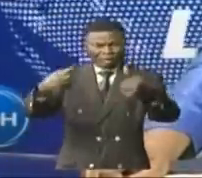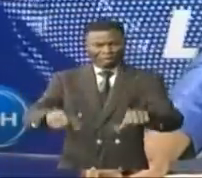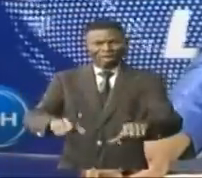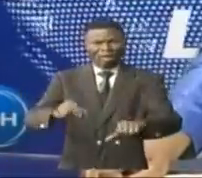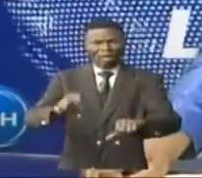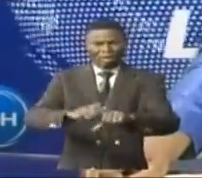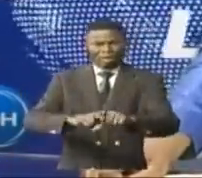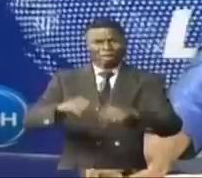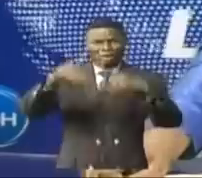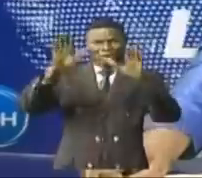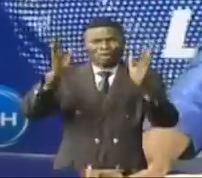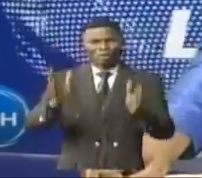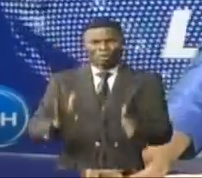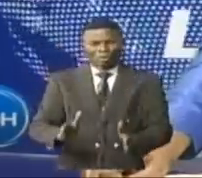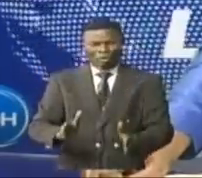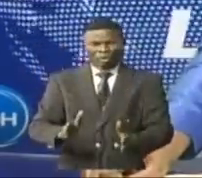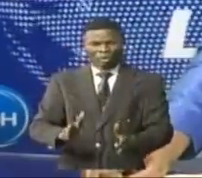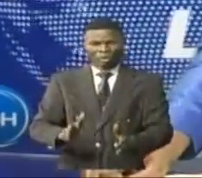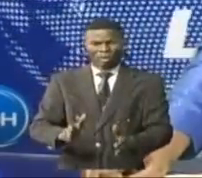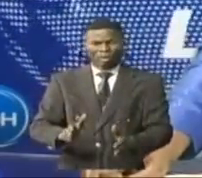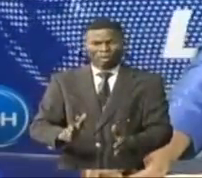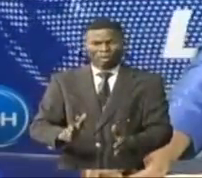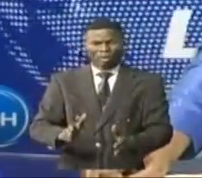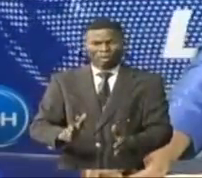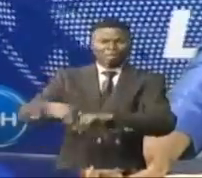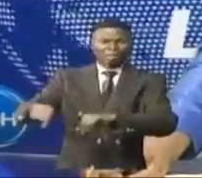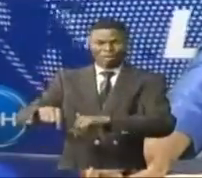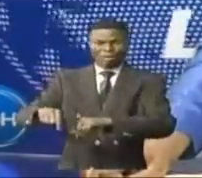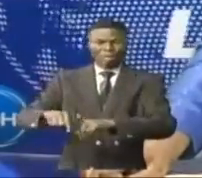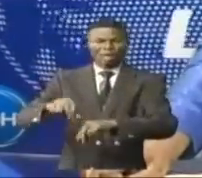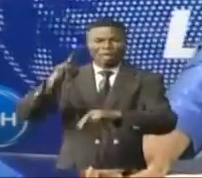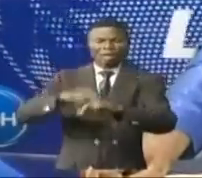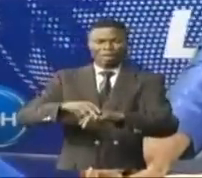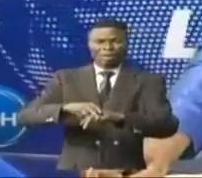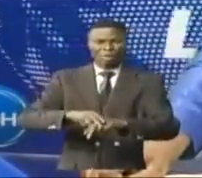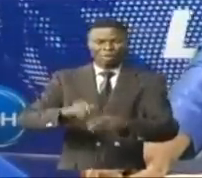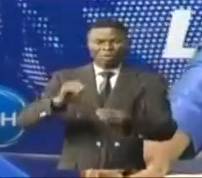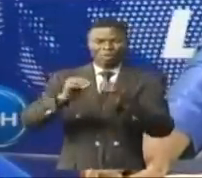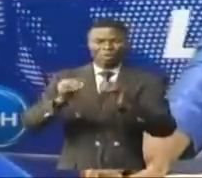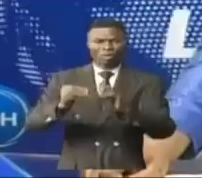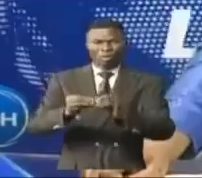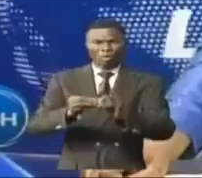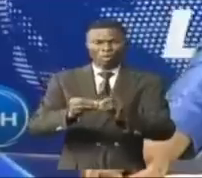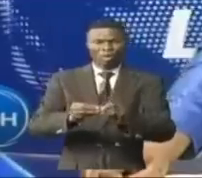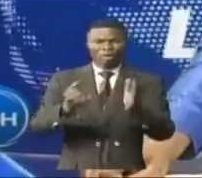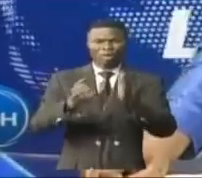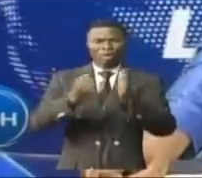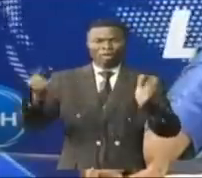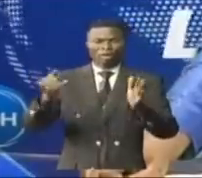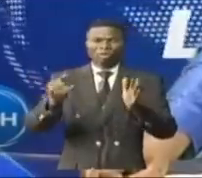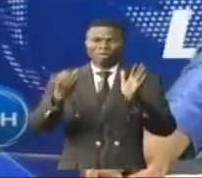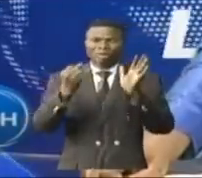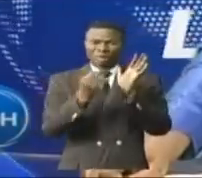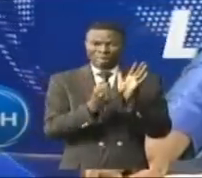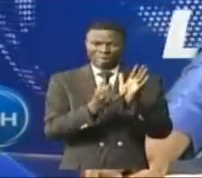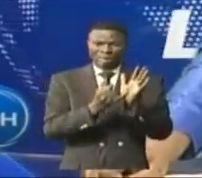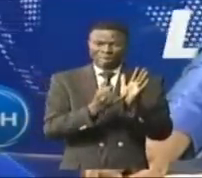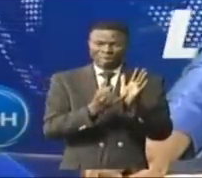pour étrangers, dont le siège est situé au numéro 76 de l'avenue